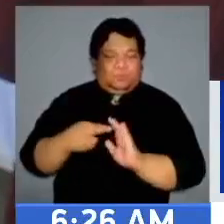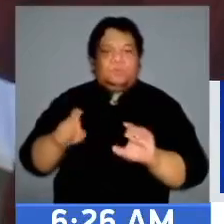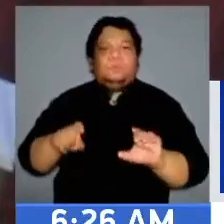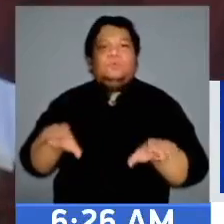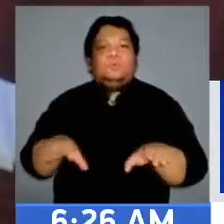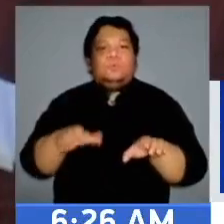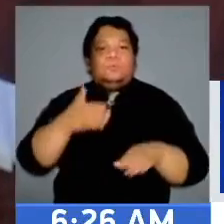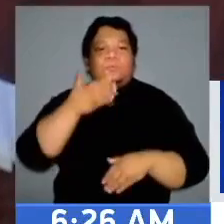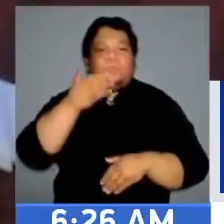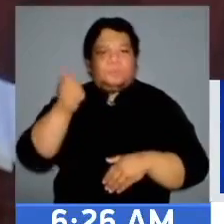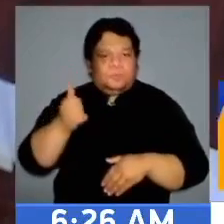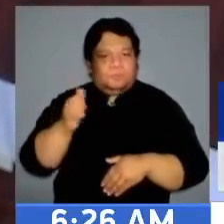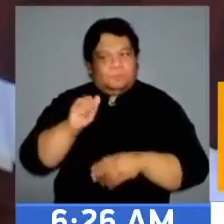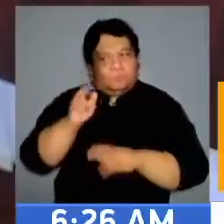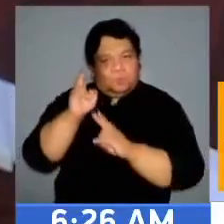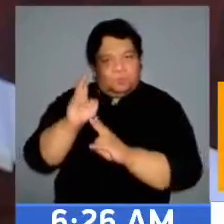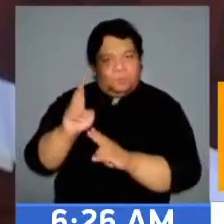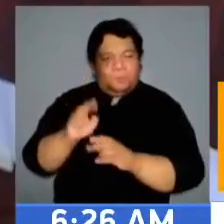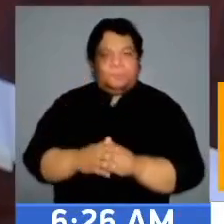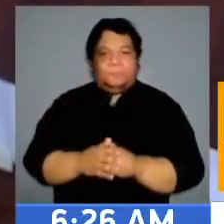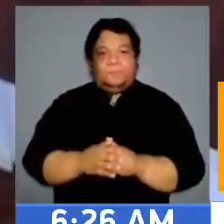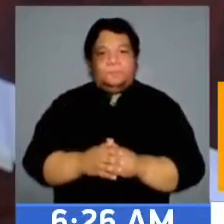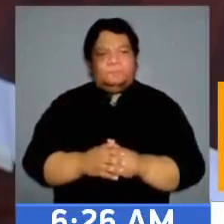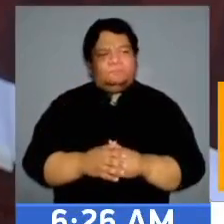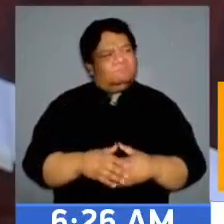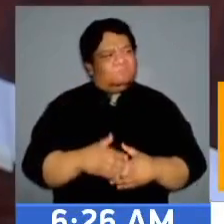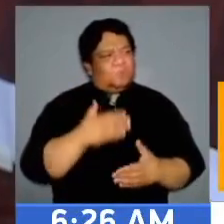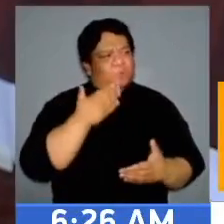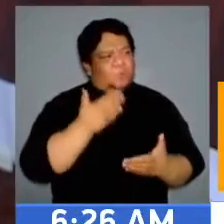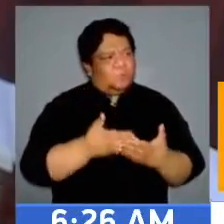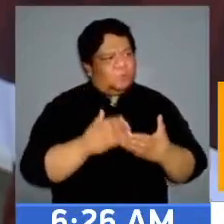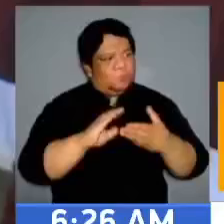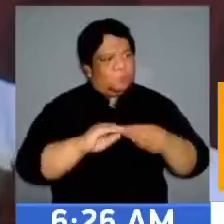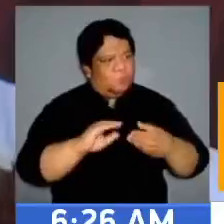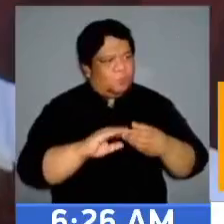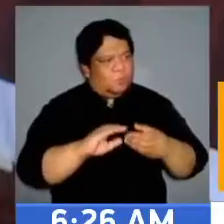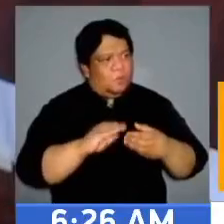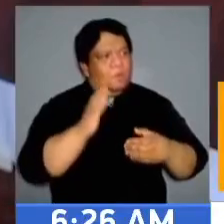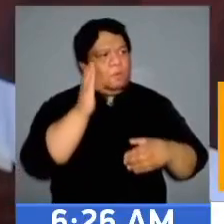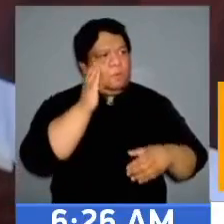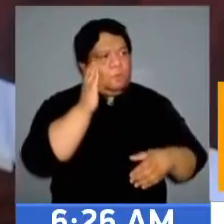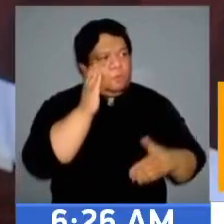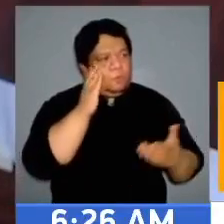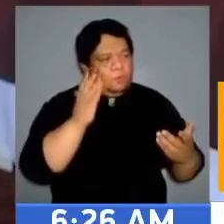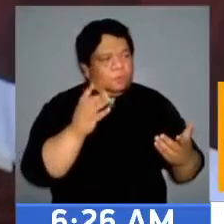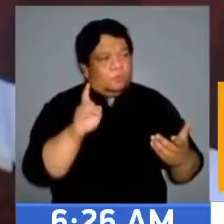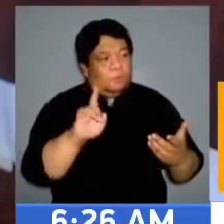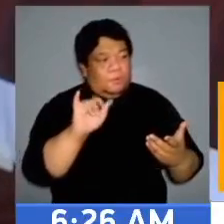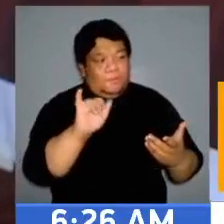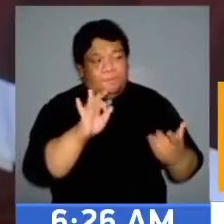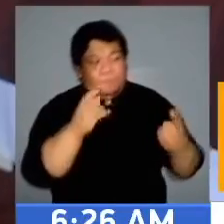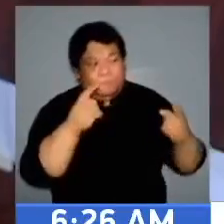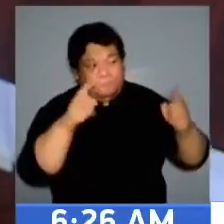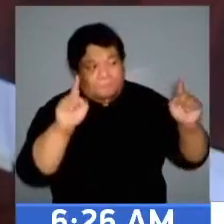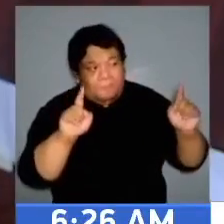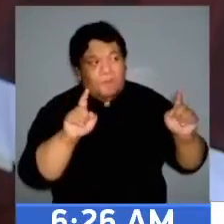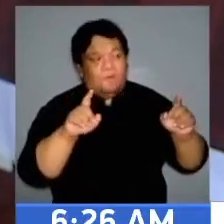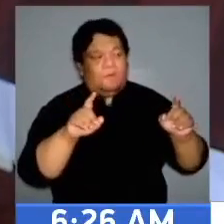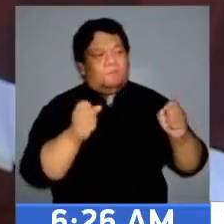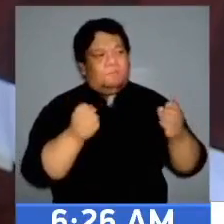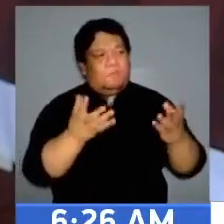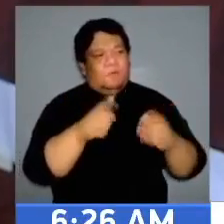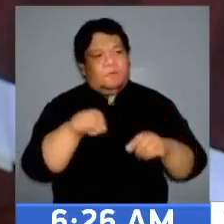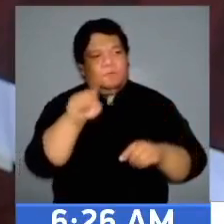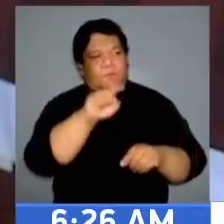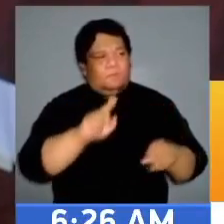Masarap gumawa kasi ng teleserye na alam mong pag nagawa mo to, maraming mai-inspire sa storya na to.